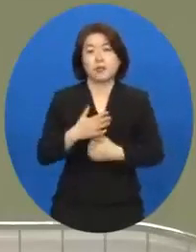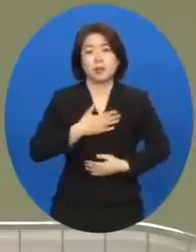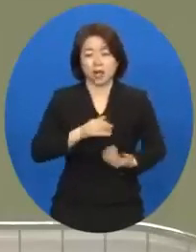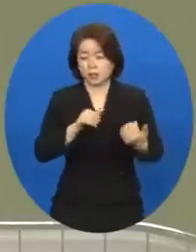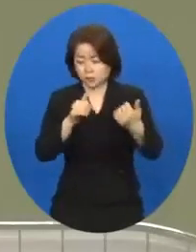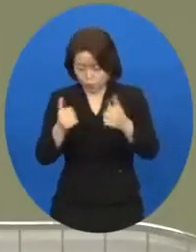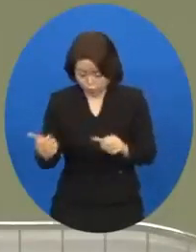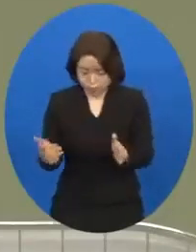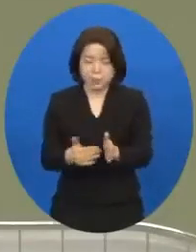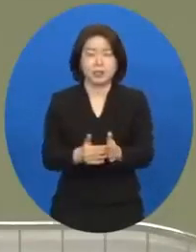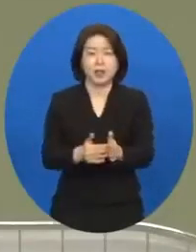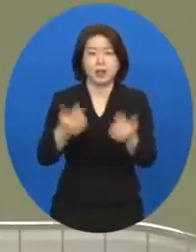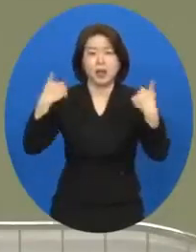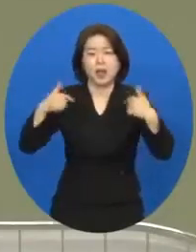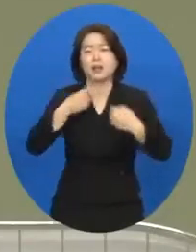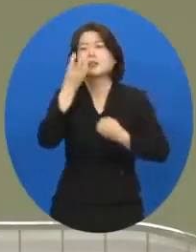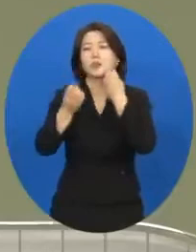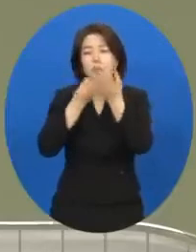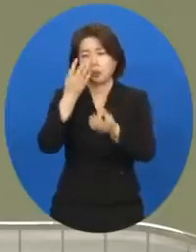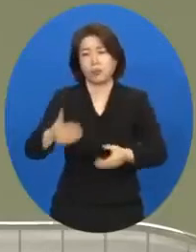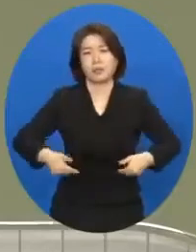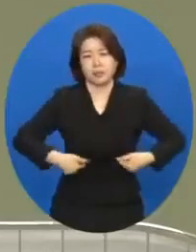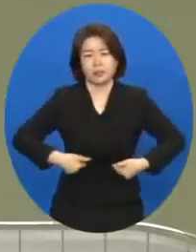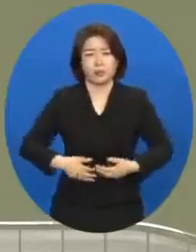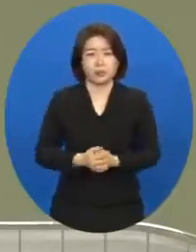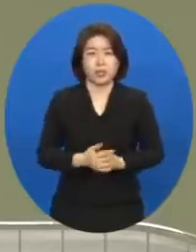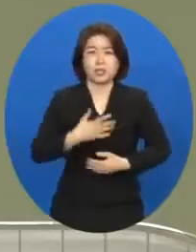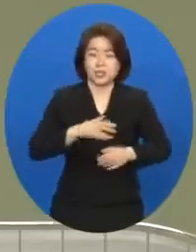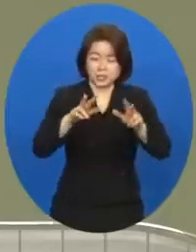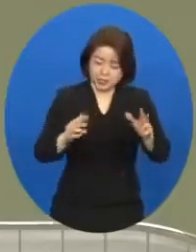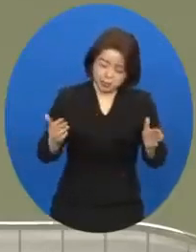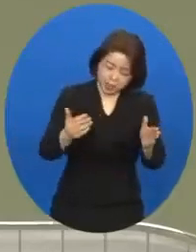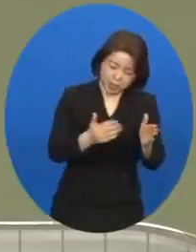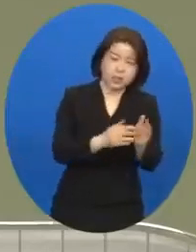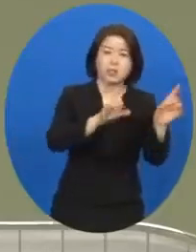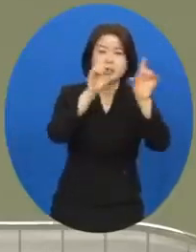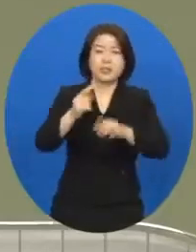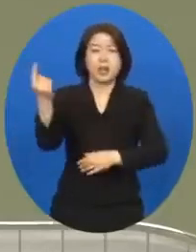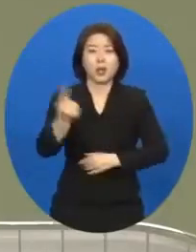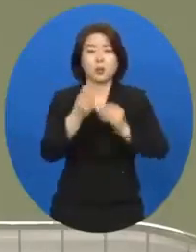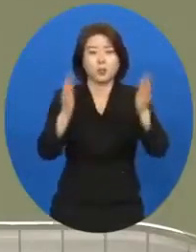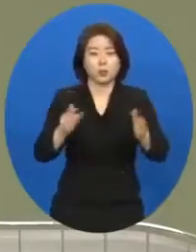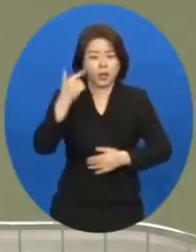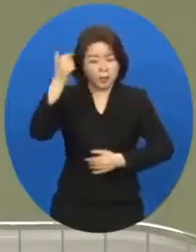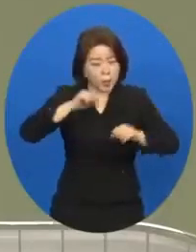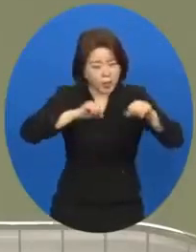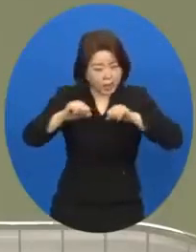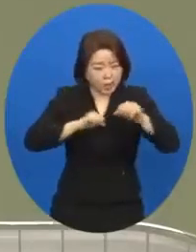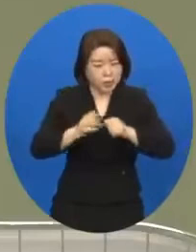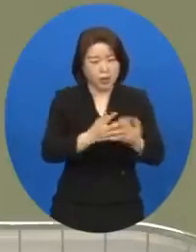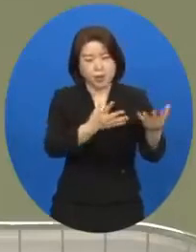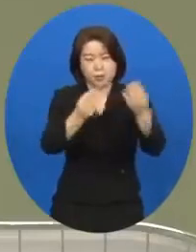이 고백을 늘 해왔던 거예요. 제가 지금까지 살아오면서 목회하면서 수없는